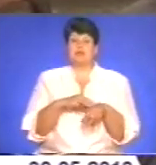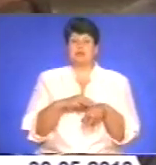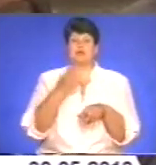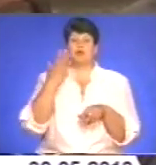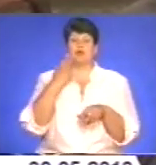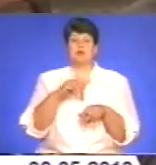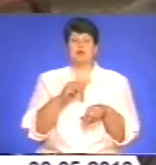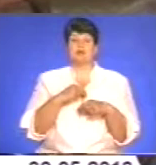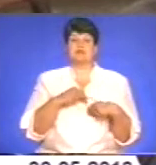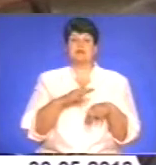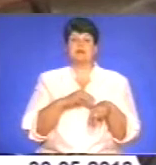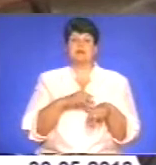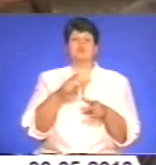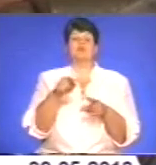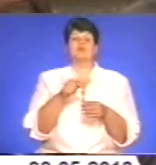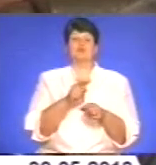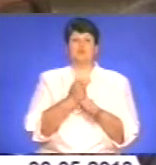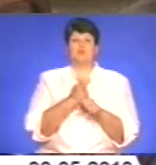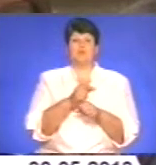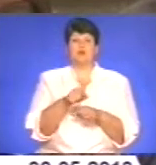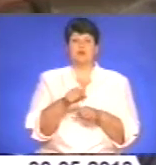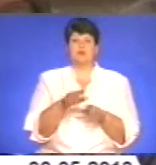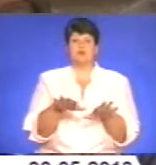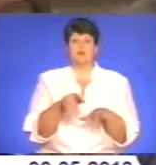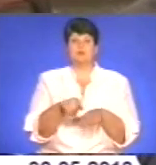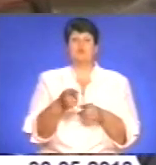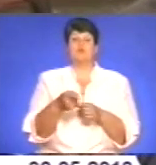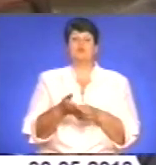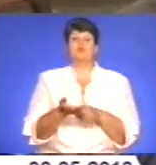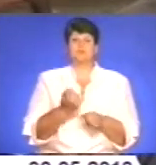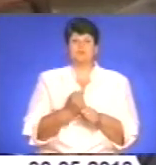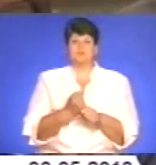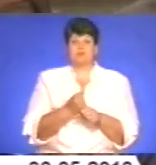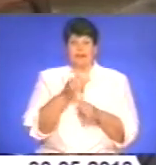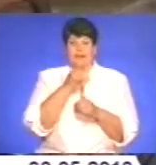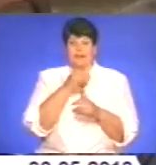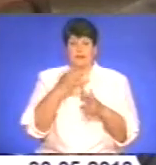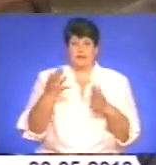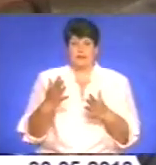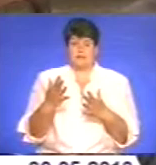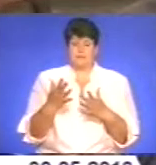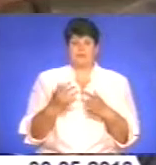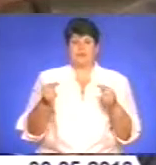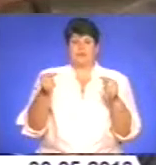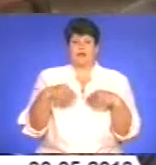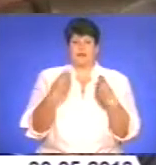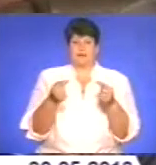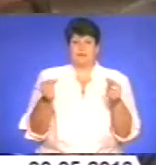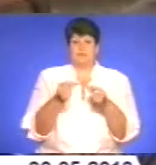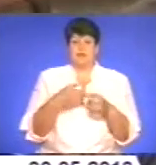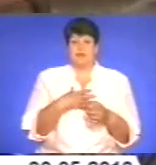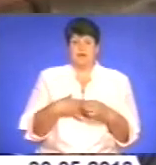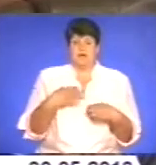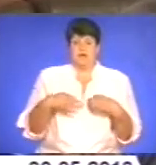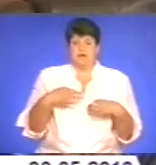коли працівники міліції розпитували, що вони роблять в місті Тернополі, дані особи не могли дати конкретної відповіді, вони